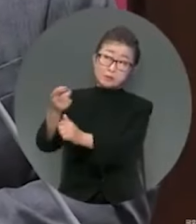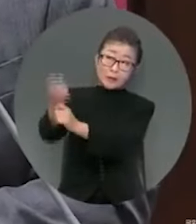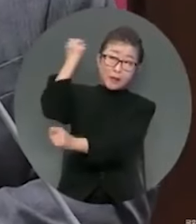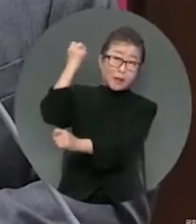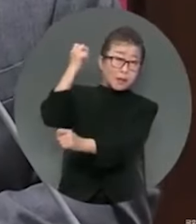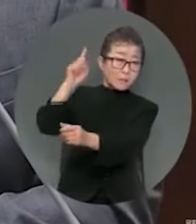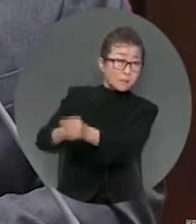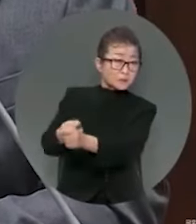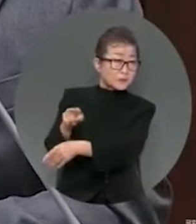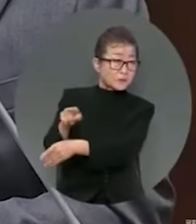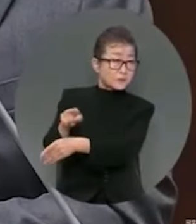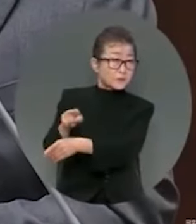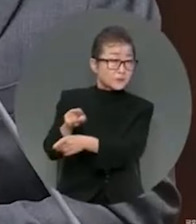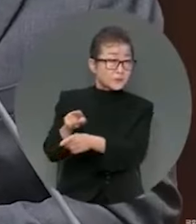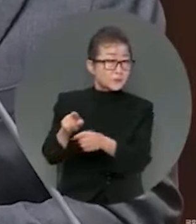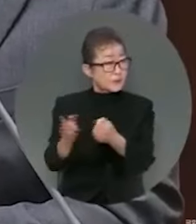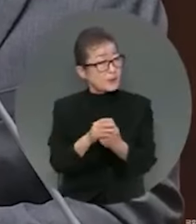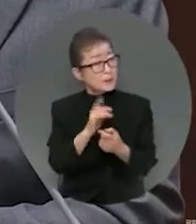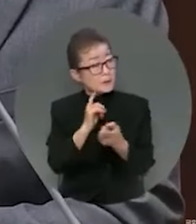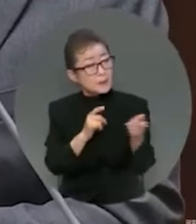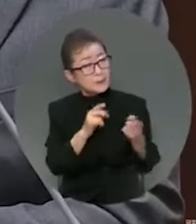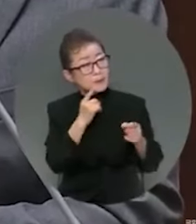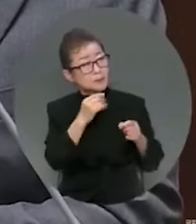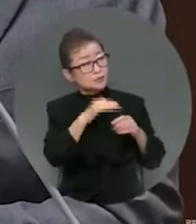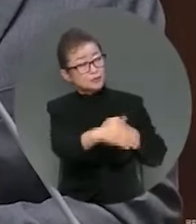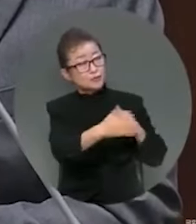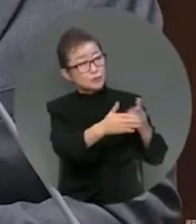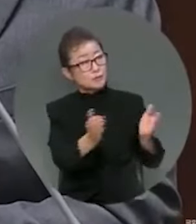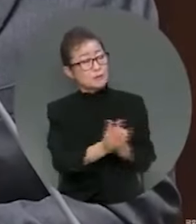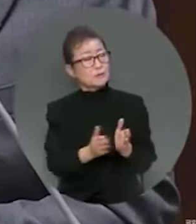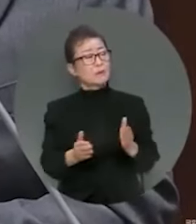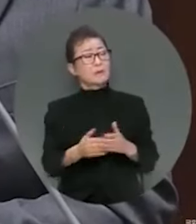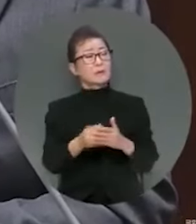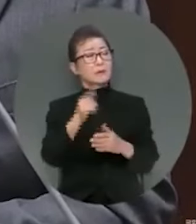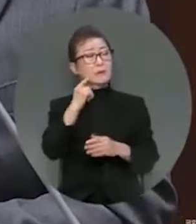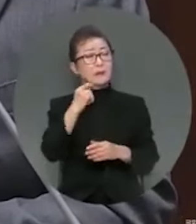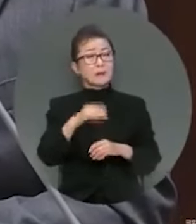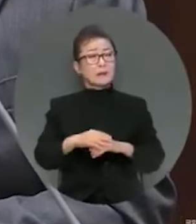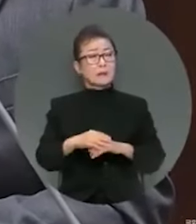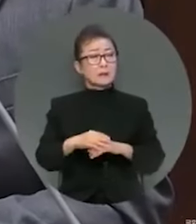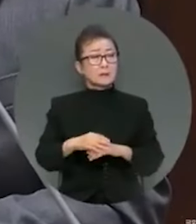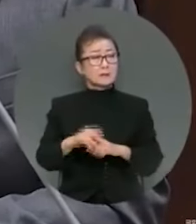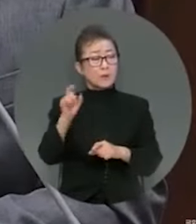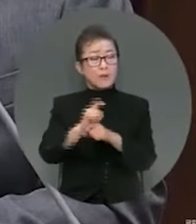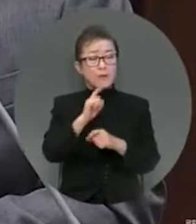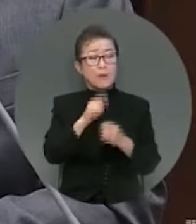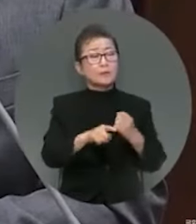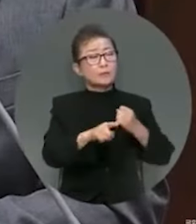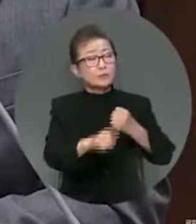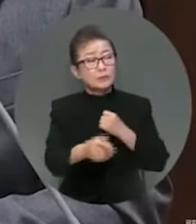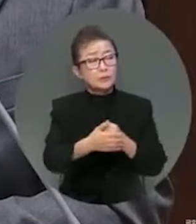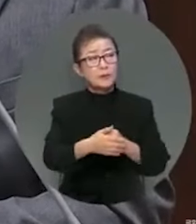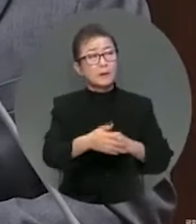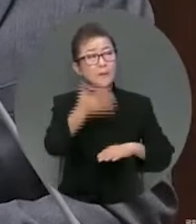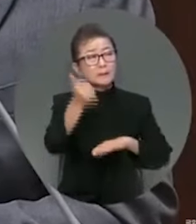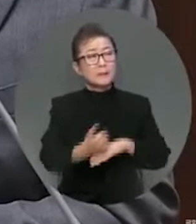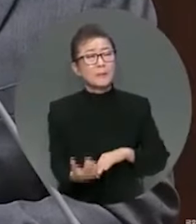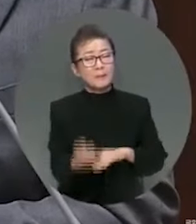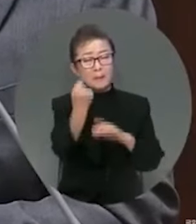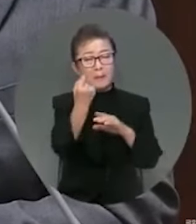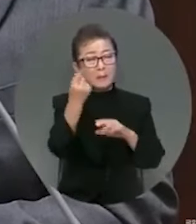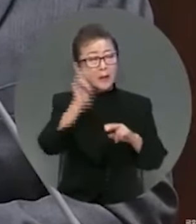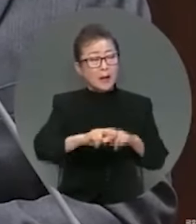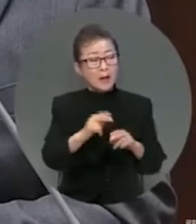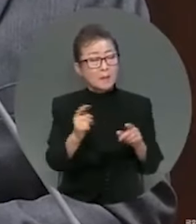탄핵해서 조기 대선을 치르고 싶어합니다. 만약 조기 대선에서 승리하면 이재명 대표의 사법